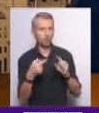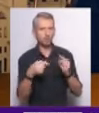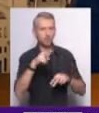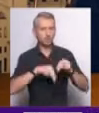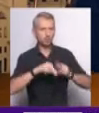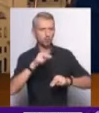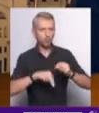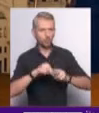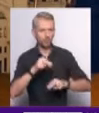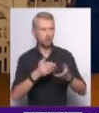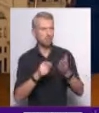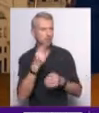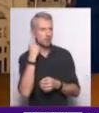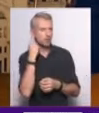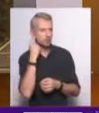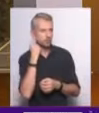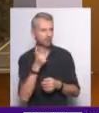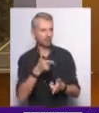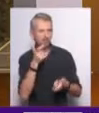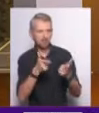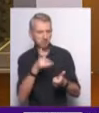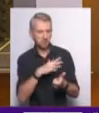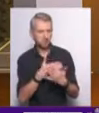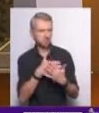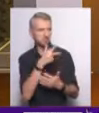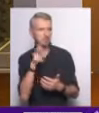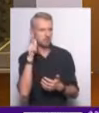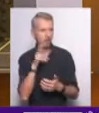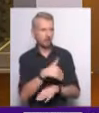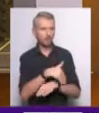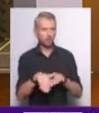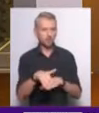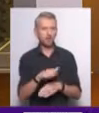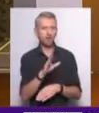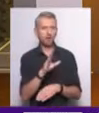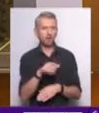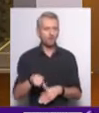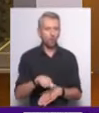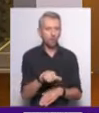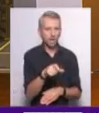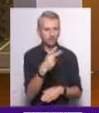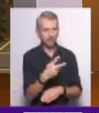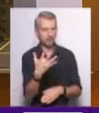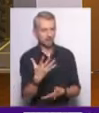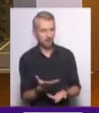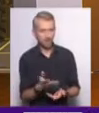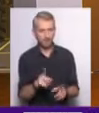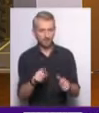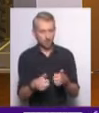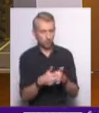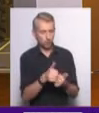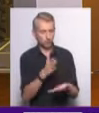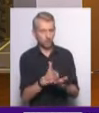забудови, може ви чули, зі стріляниною десь років 3 назад відбувалось, Волгоградська 25. От, це теж поруч